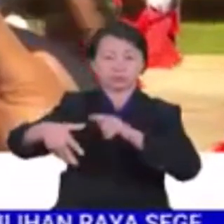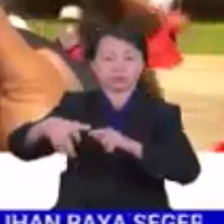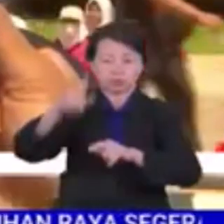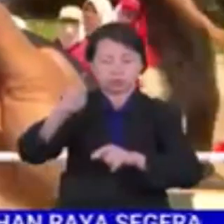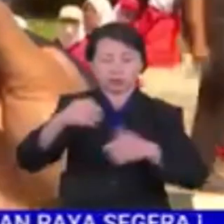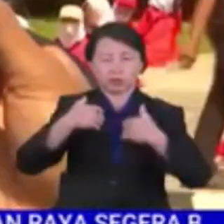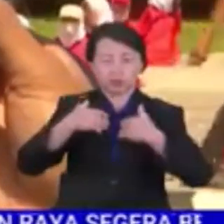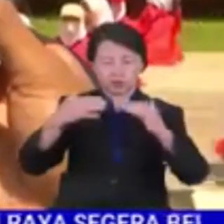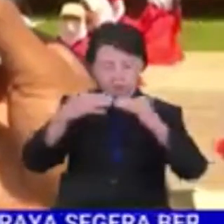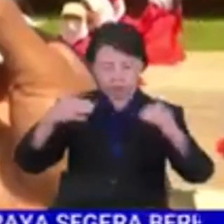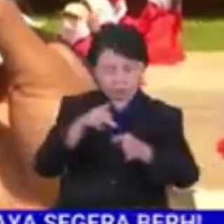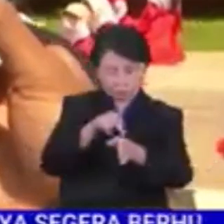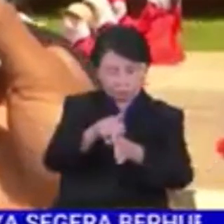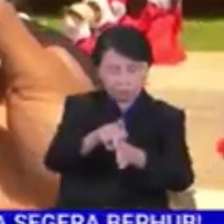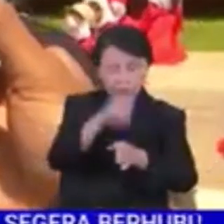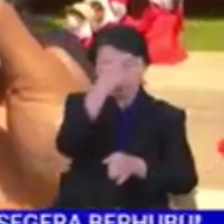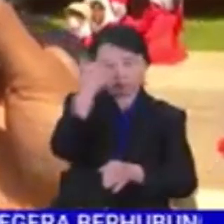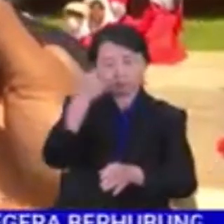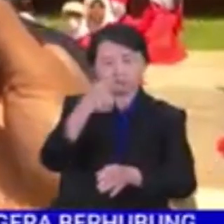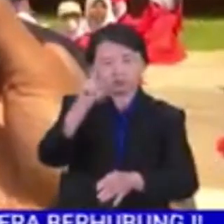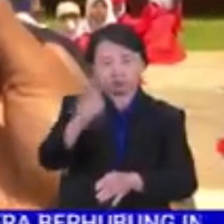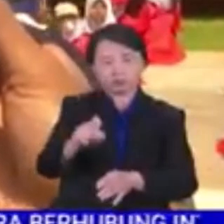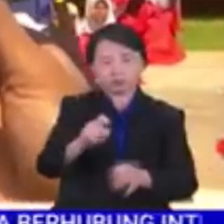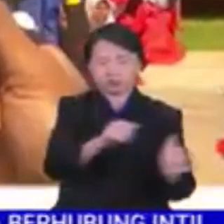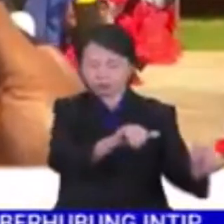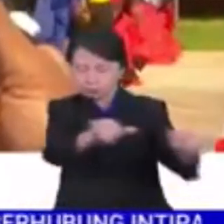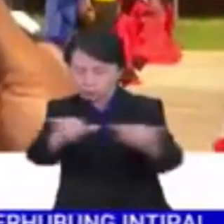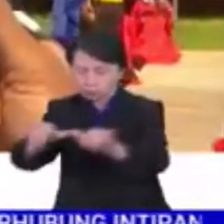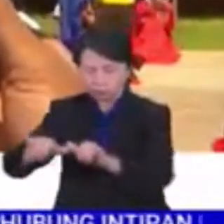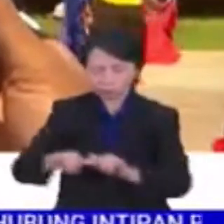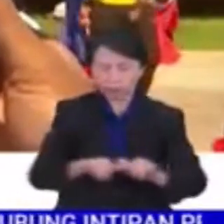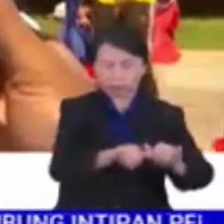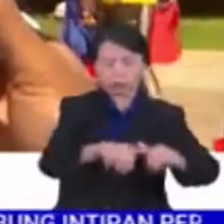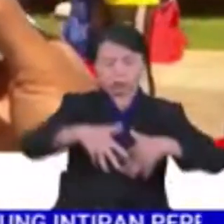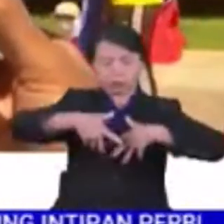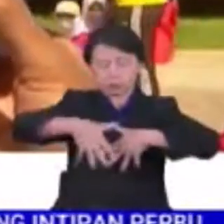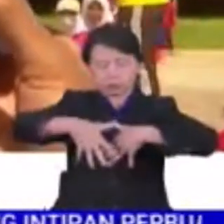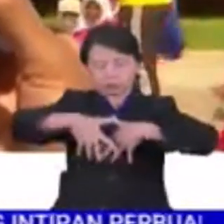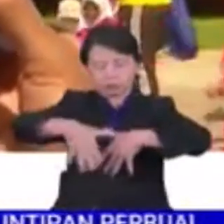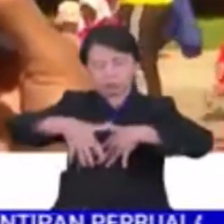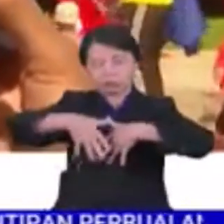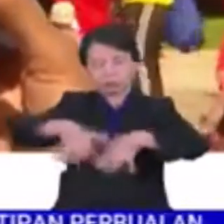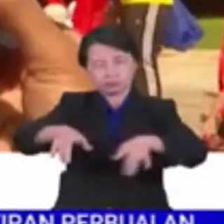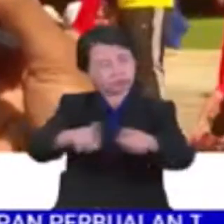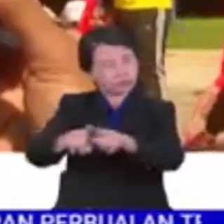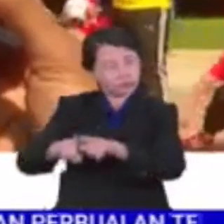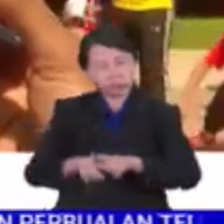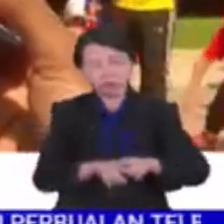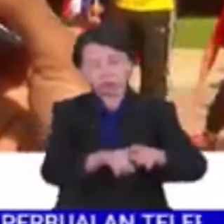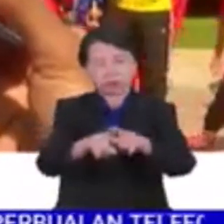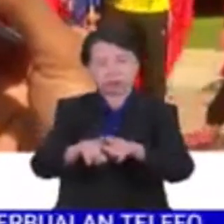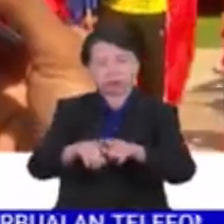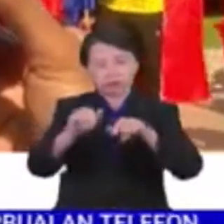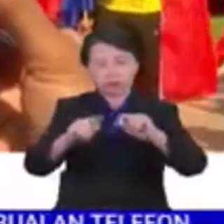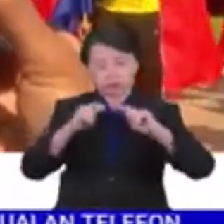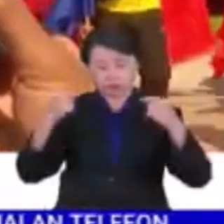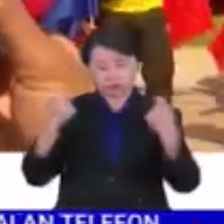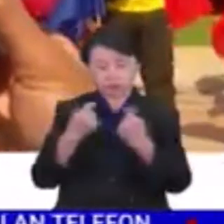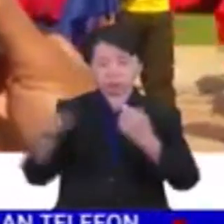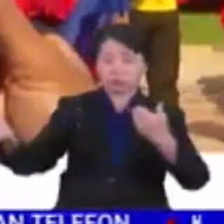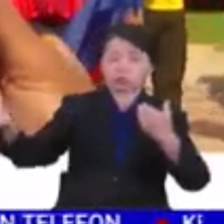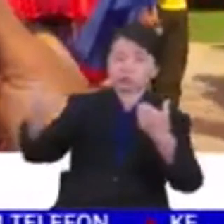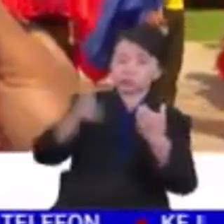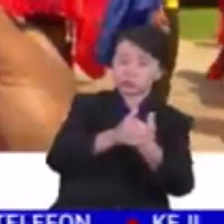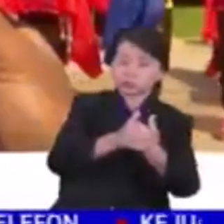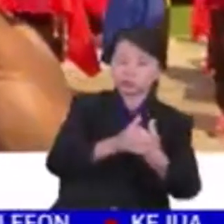certain degree of perfection sebab kena diselaraskan antara pergerakan, perbarisan, keberakan tiba